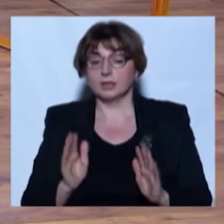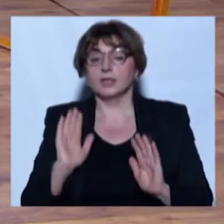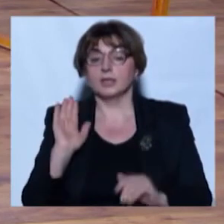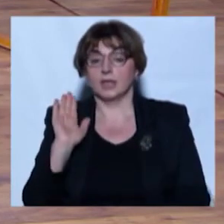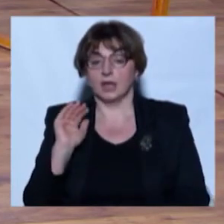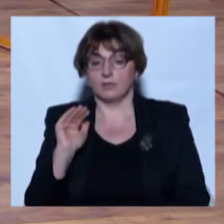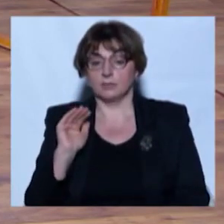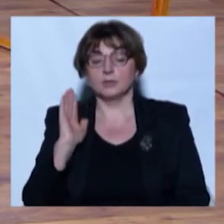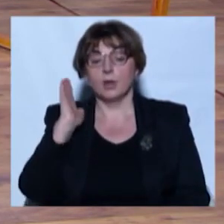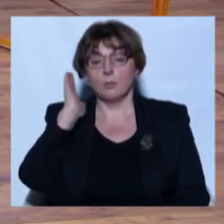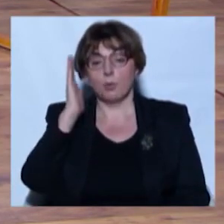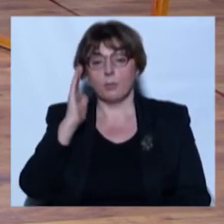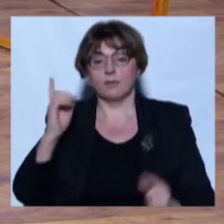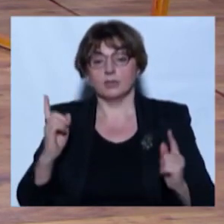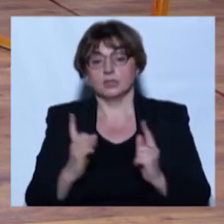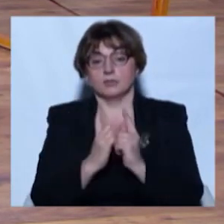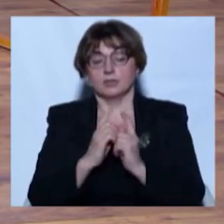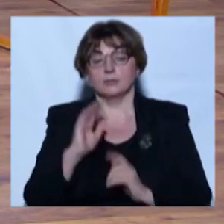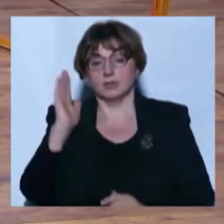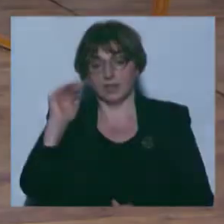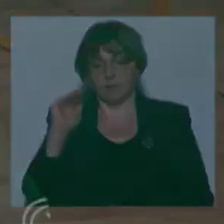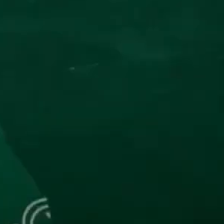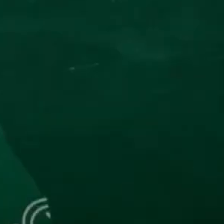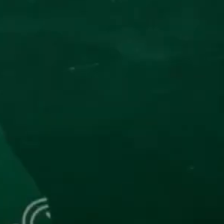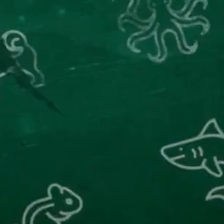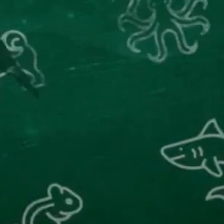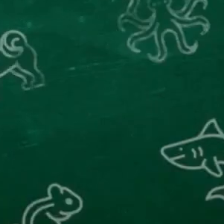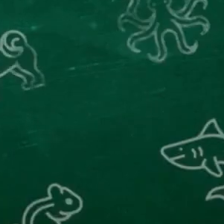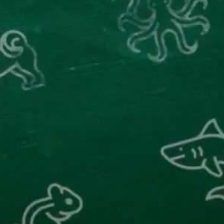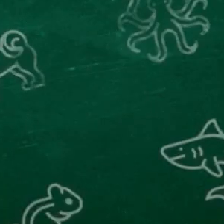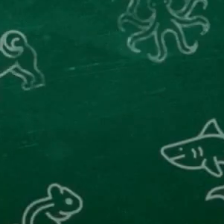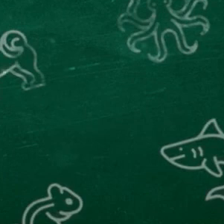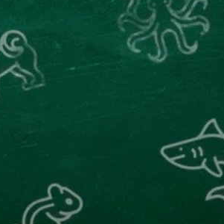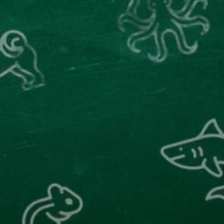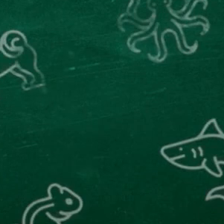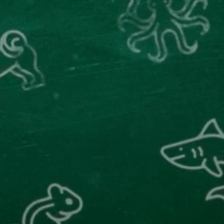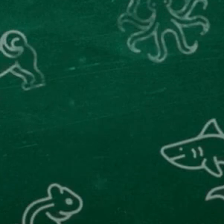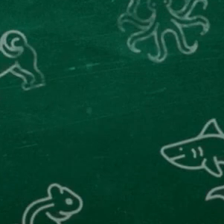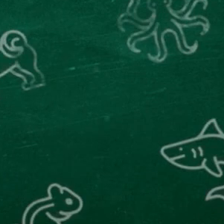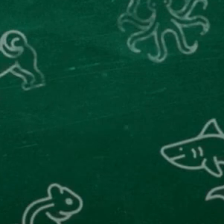გემშვიდობებით მომავალ გაკვეთილამდე. ნახვამდის.